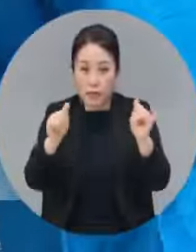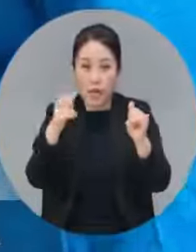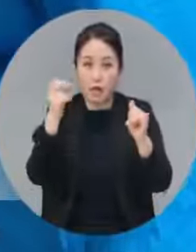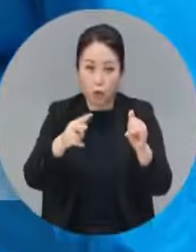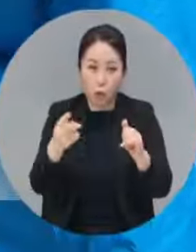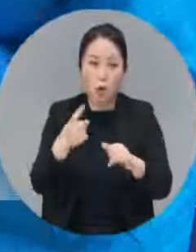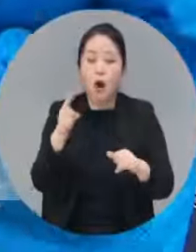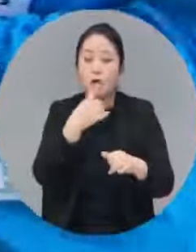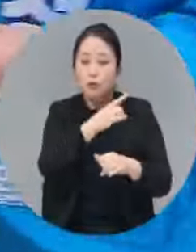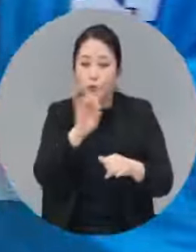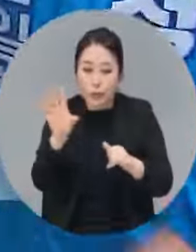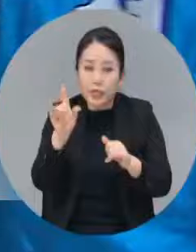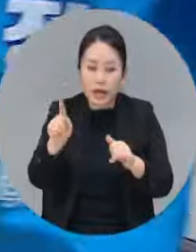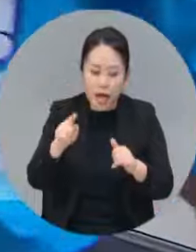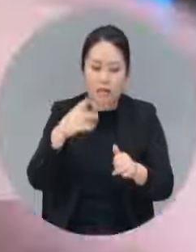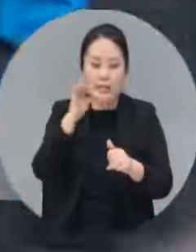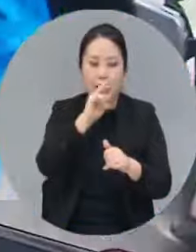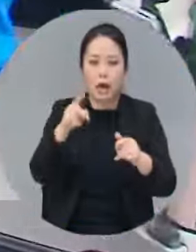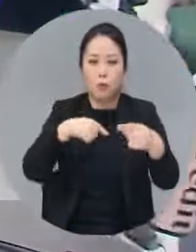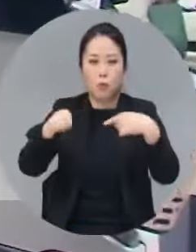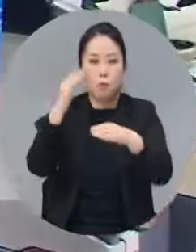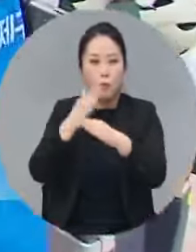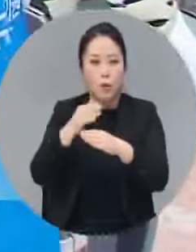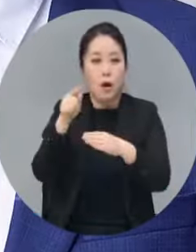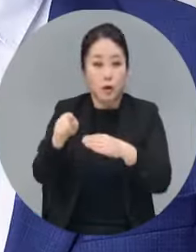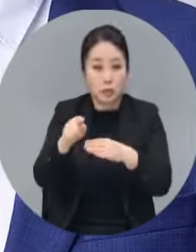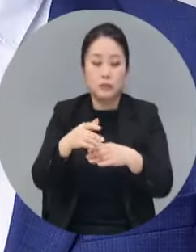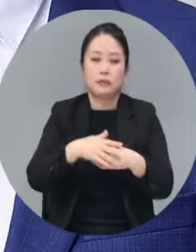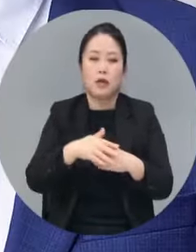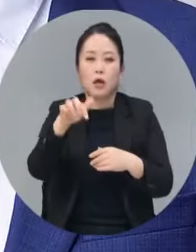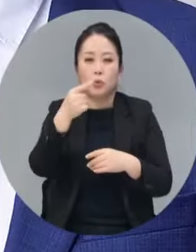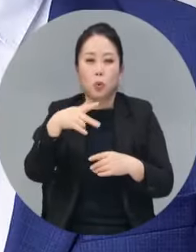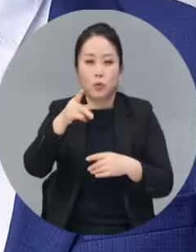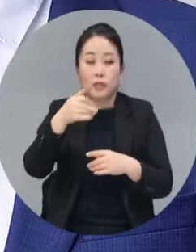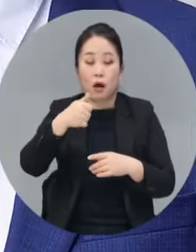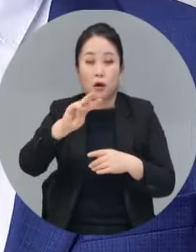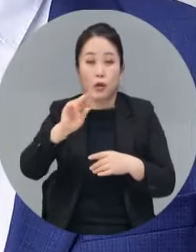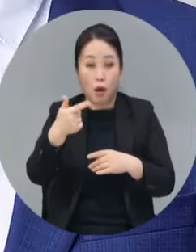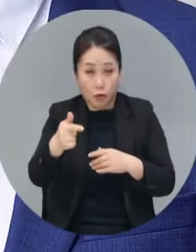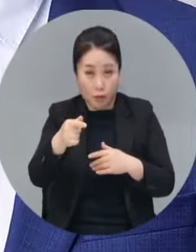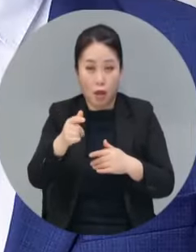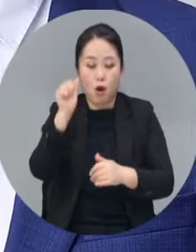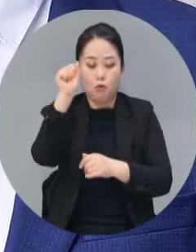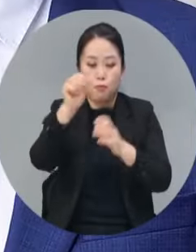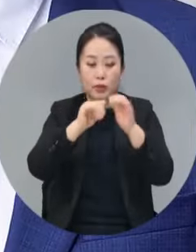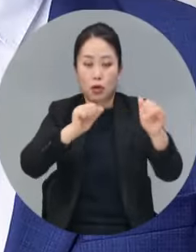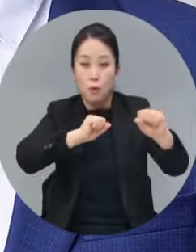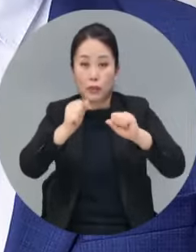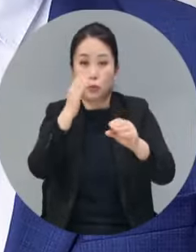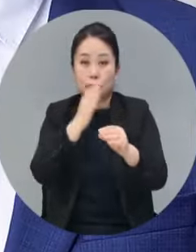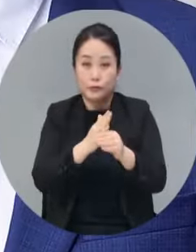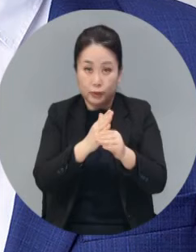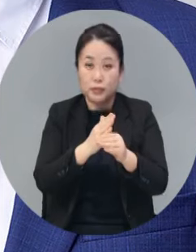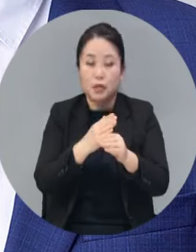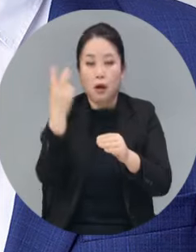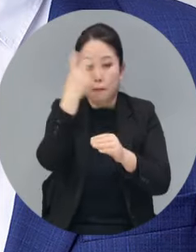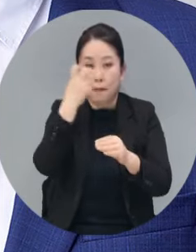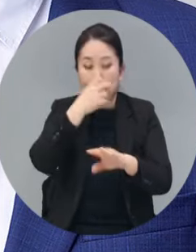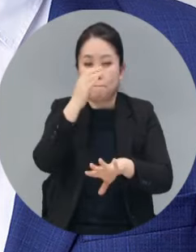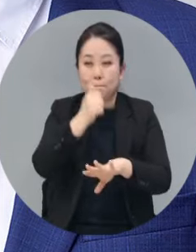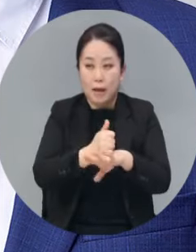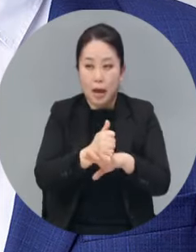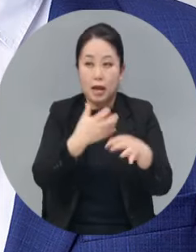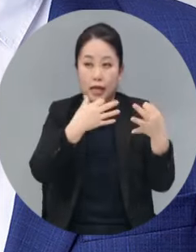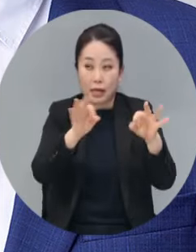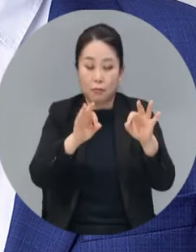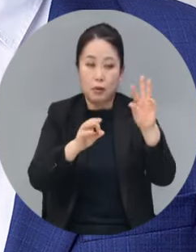야권 단일 후보인 진보당 노정현 후보가 뛰고 있는 연제구. 가상 득표 조사 결과 김 후보가 37.5%, 노